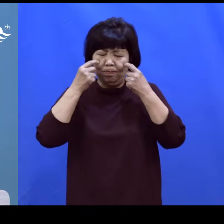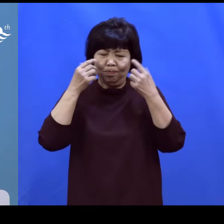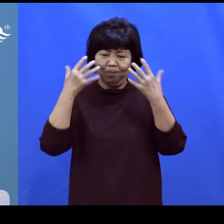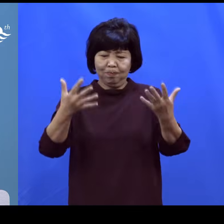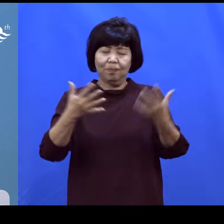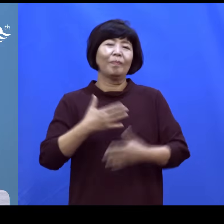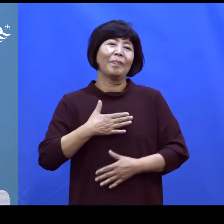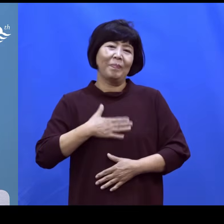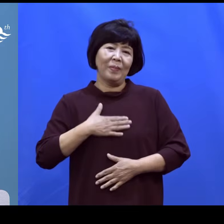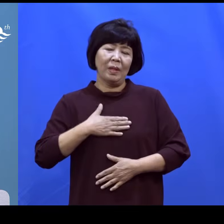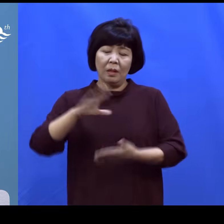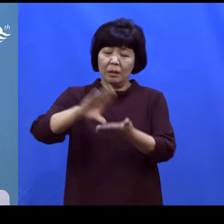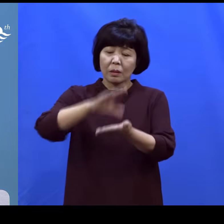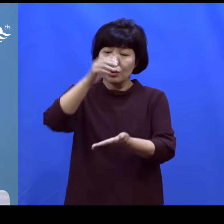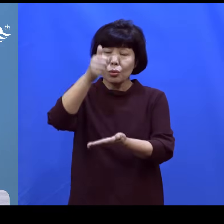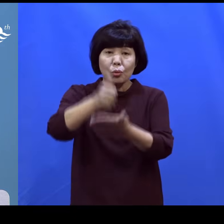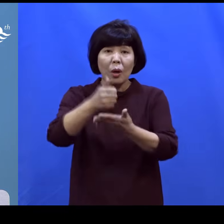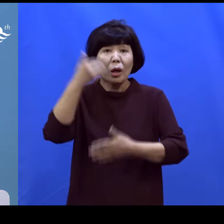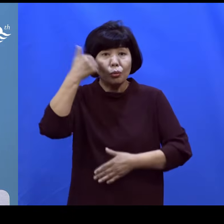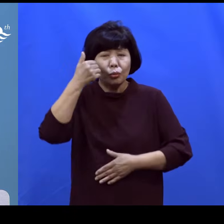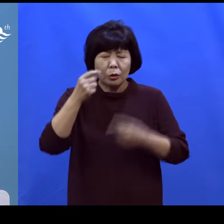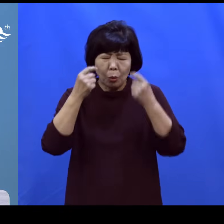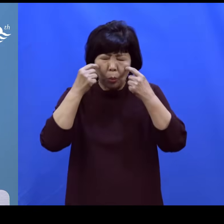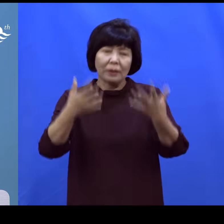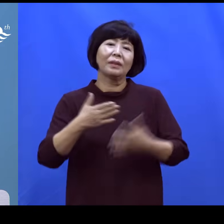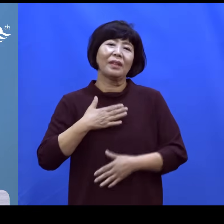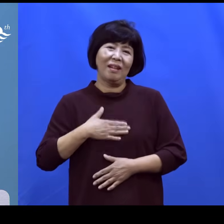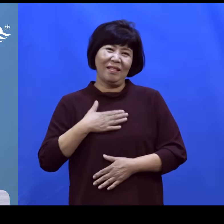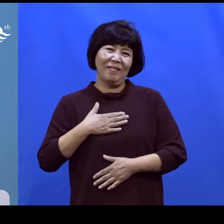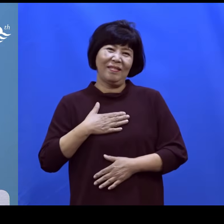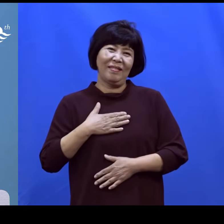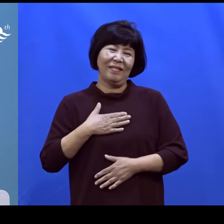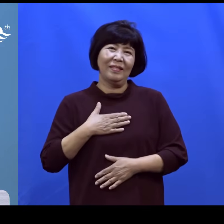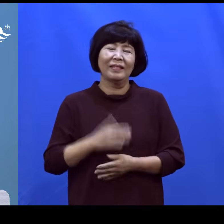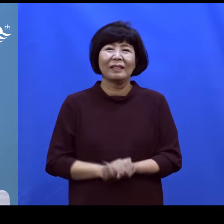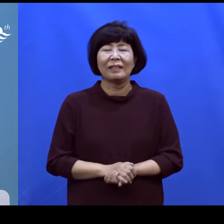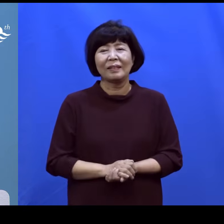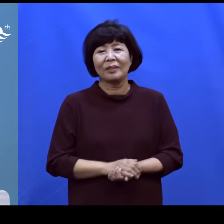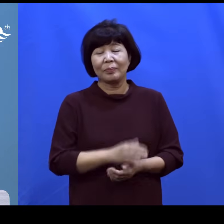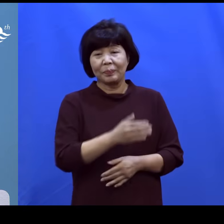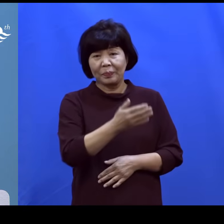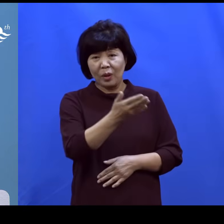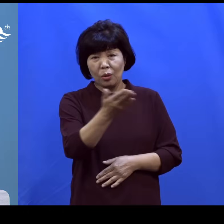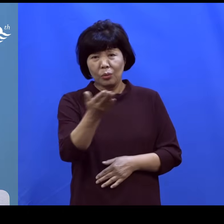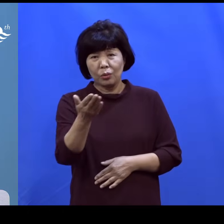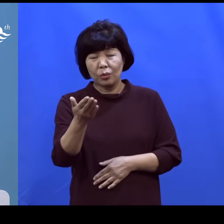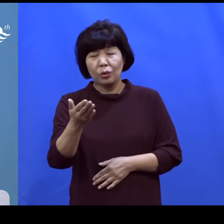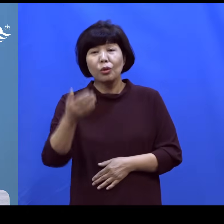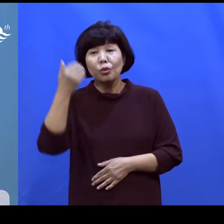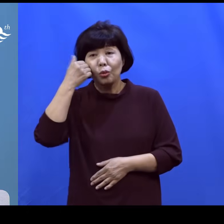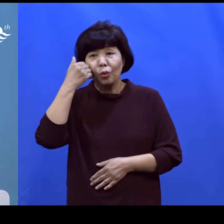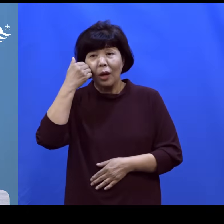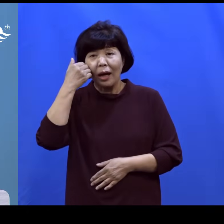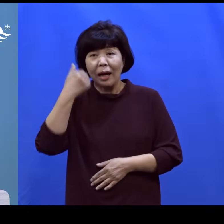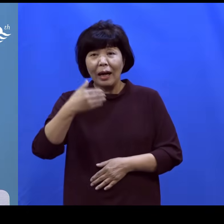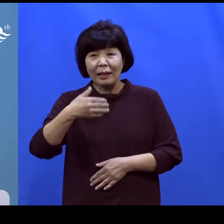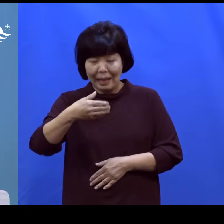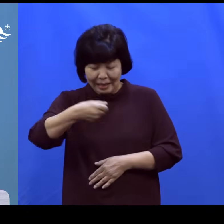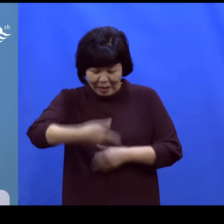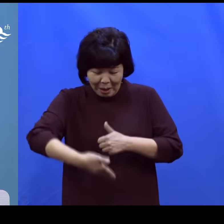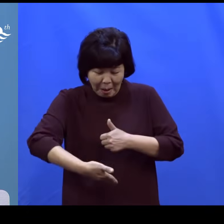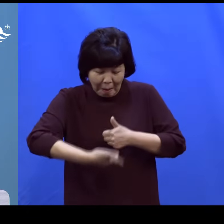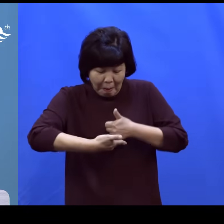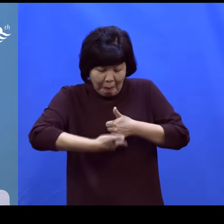그리스도가 누구이신지를 분명히 알고 있는 거예요. 여러분, 누군가 자기를 이렇게